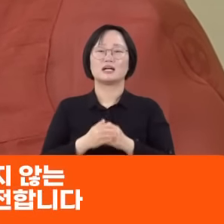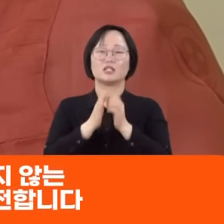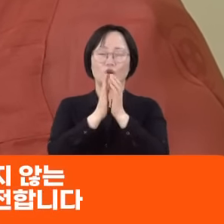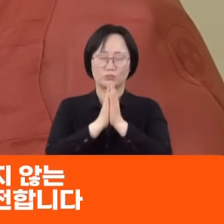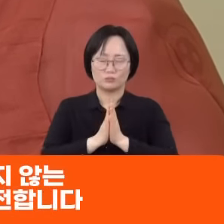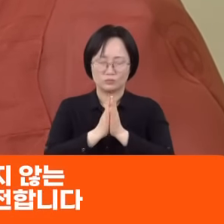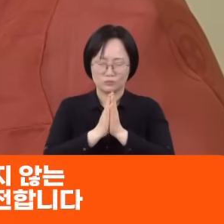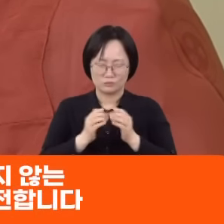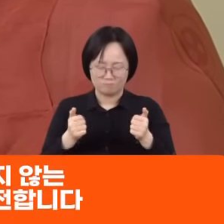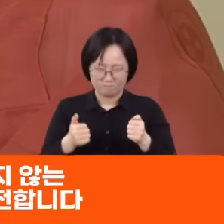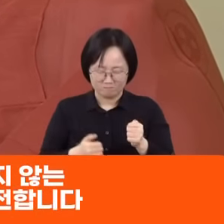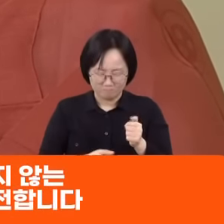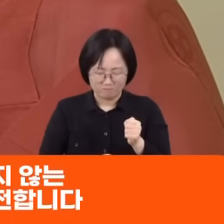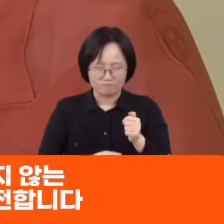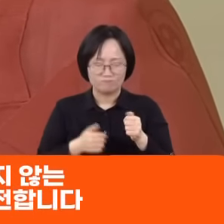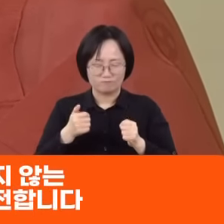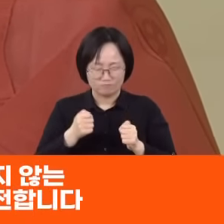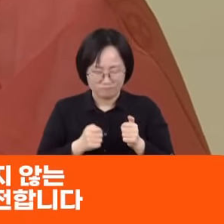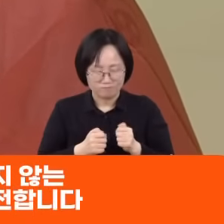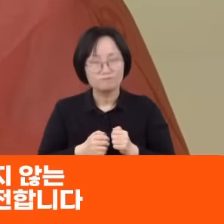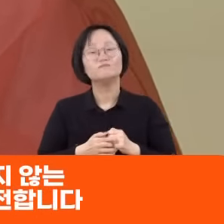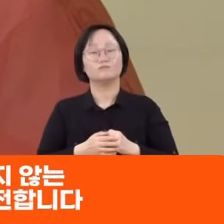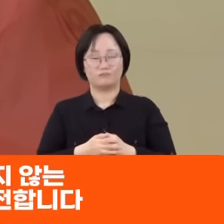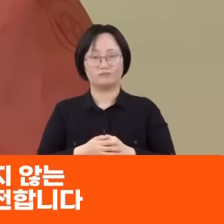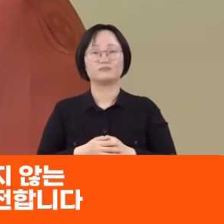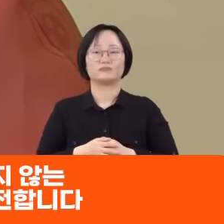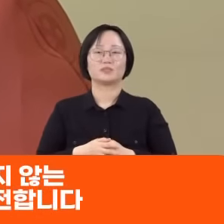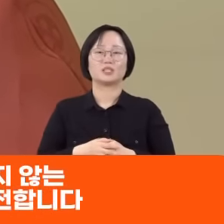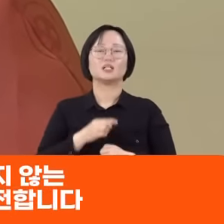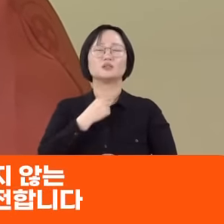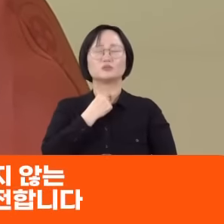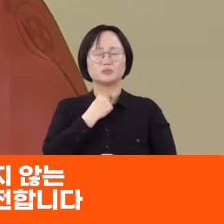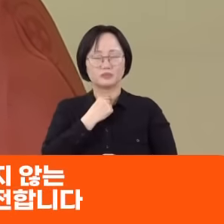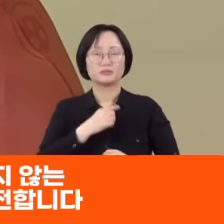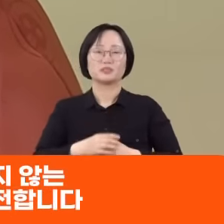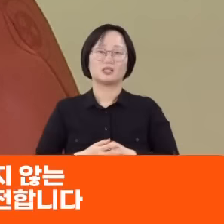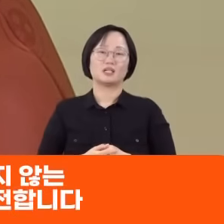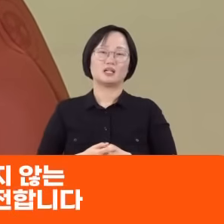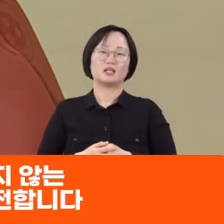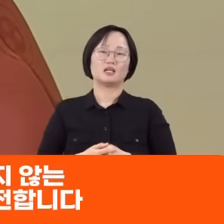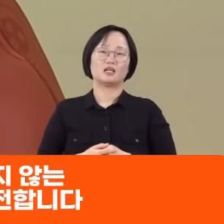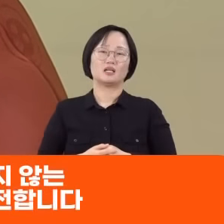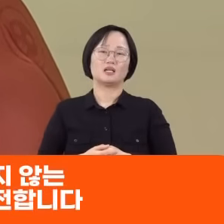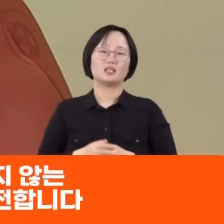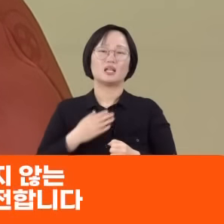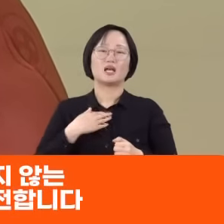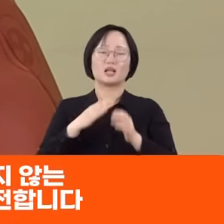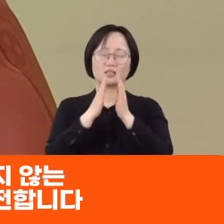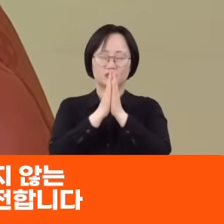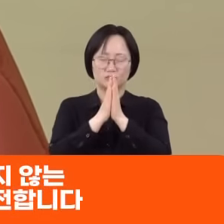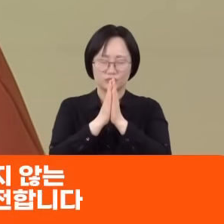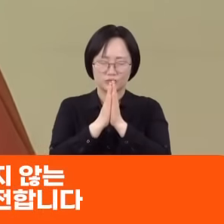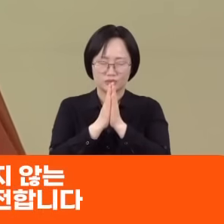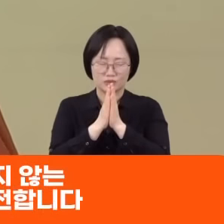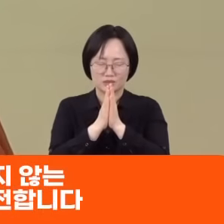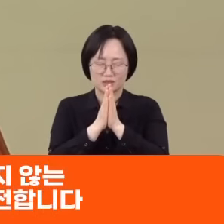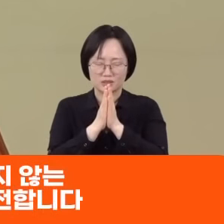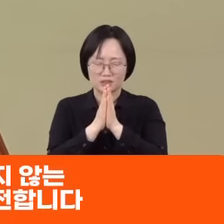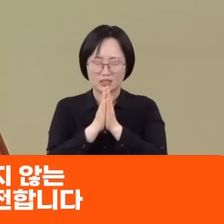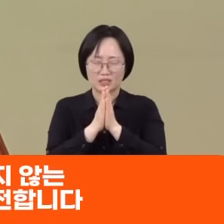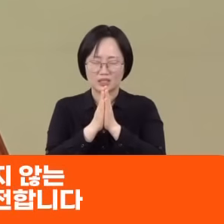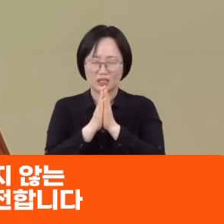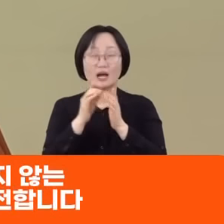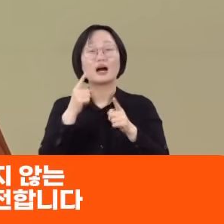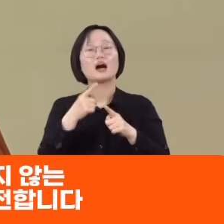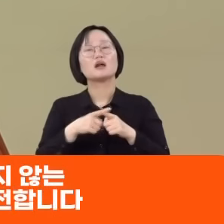수 있기를 염불하고 딱 죽을 수 있기를 제 목숨 끊어질 때 염불하면